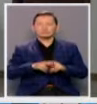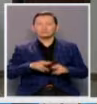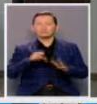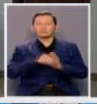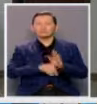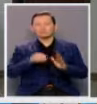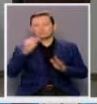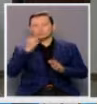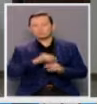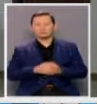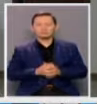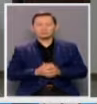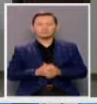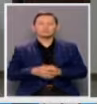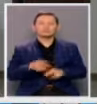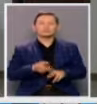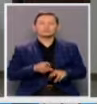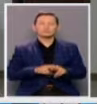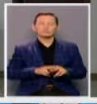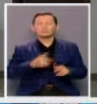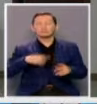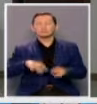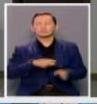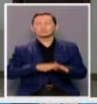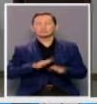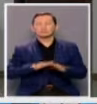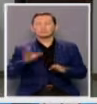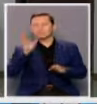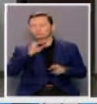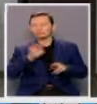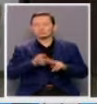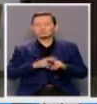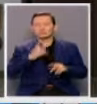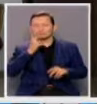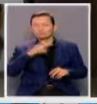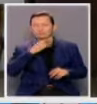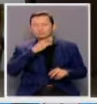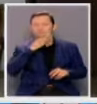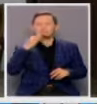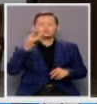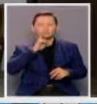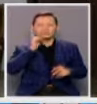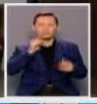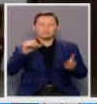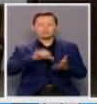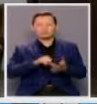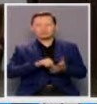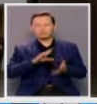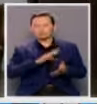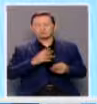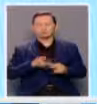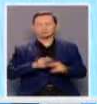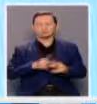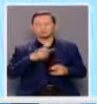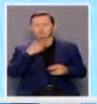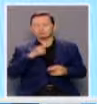баршылық. Соны дәріптеуде біздің байқағанымыз бұл жерде көп екен жастарымыз, соны дәріптеуші,